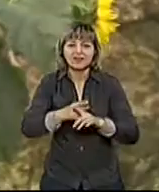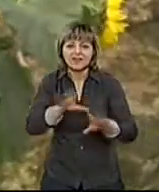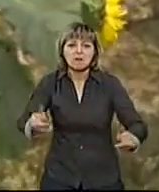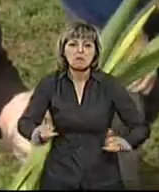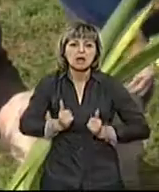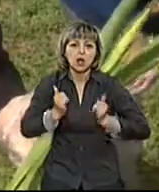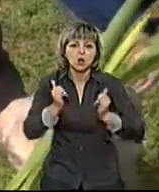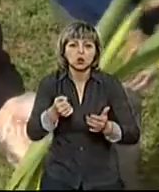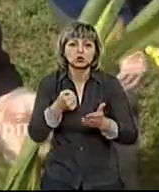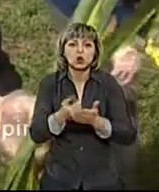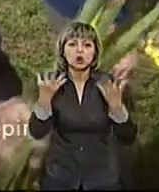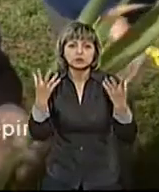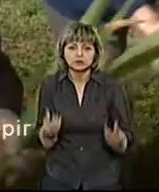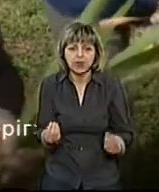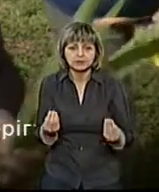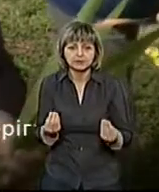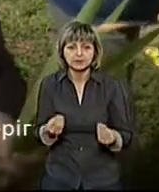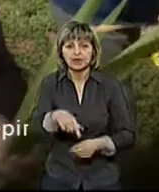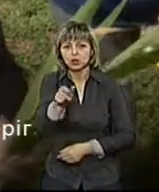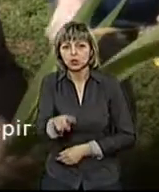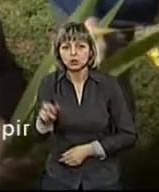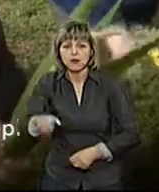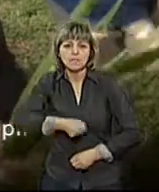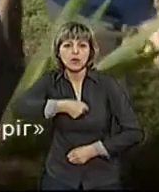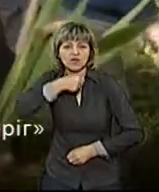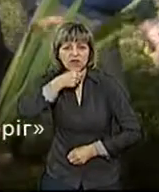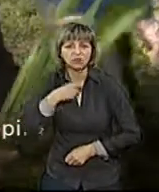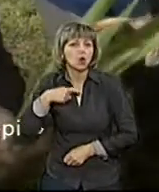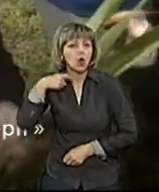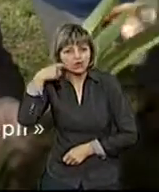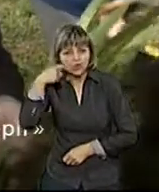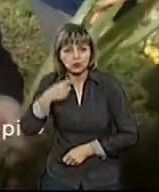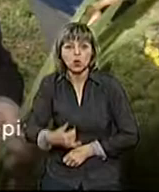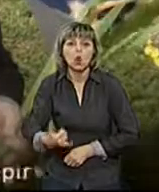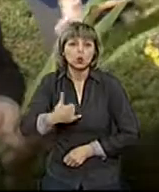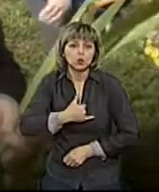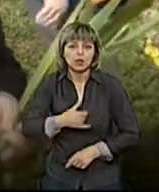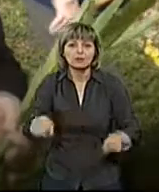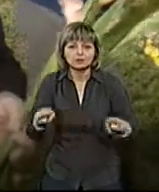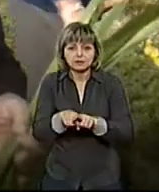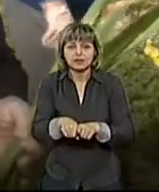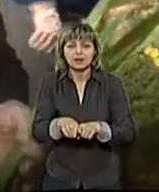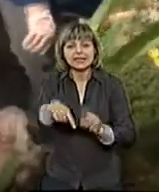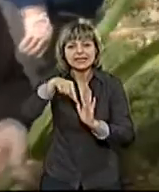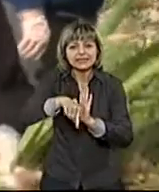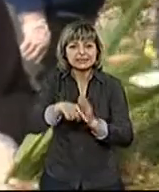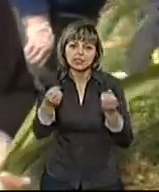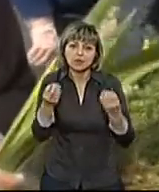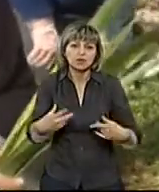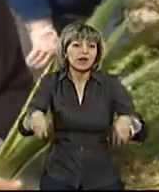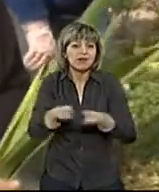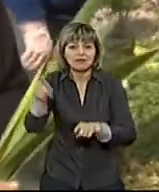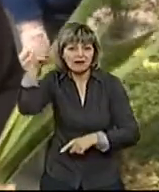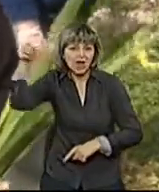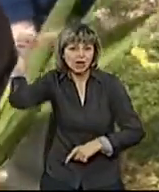приурочено до Дня людей поважного віку. Адже в нас така істина проста, вона як